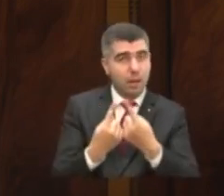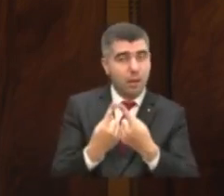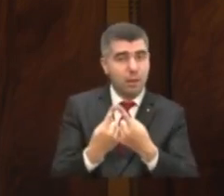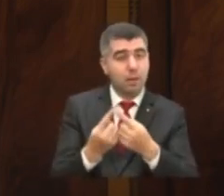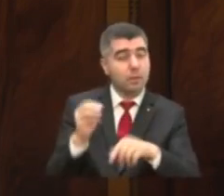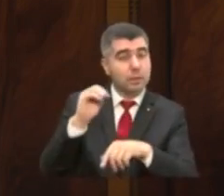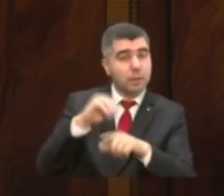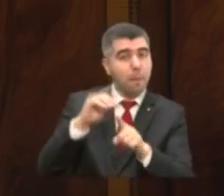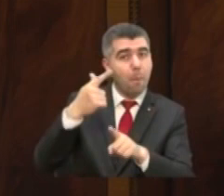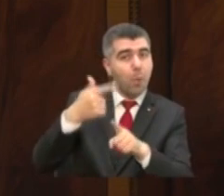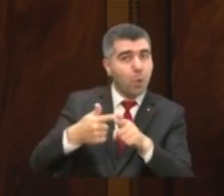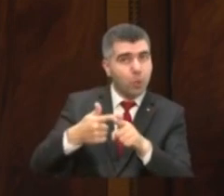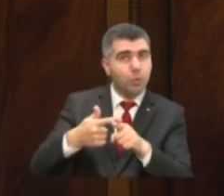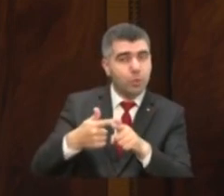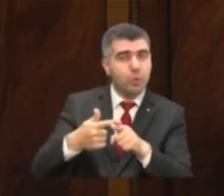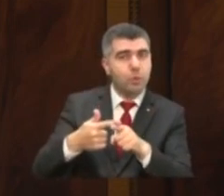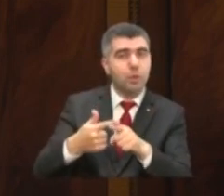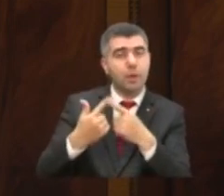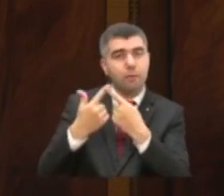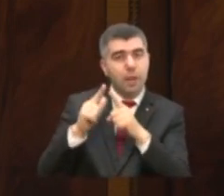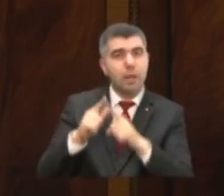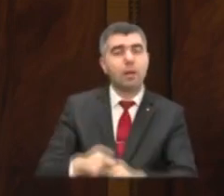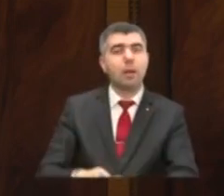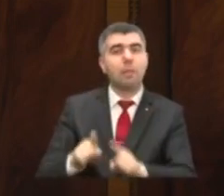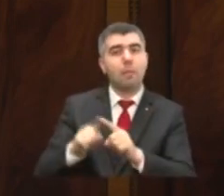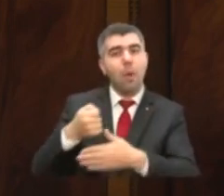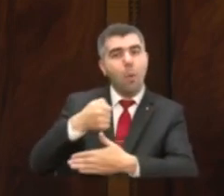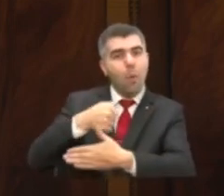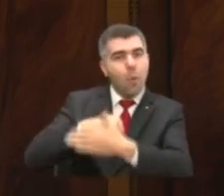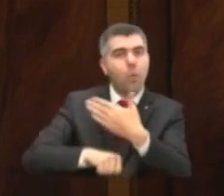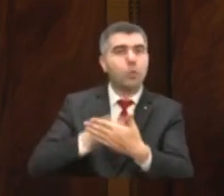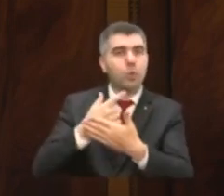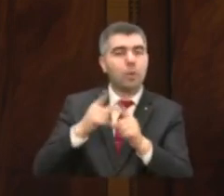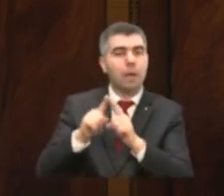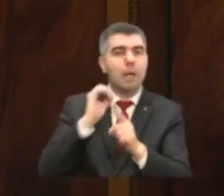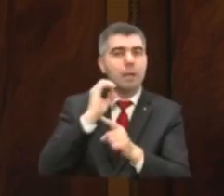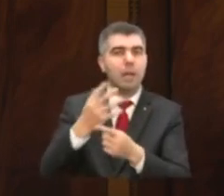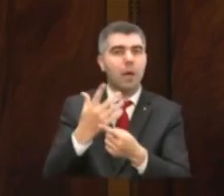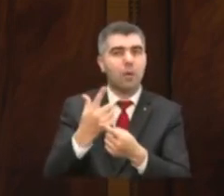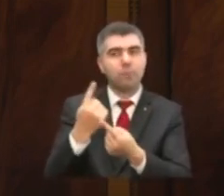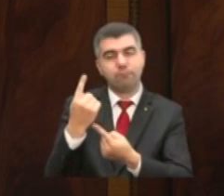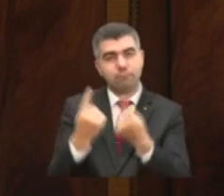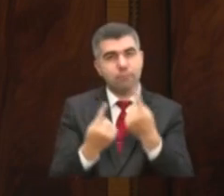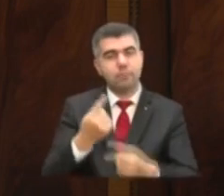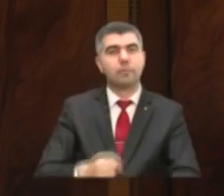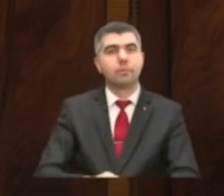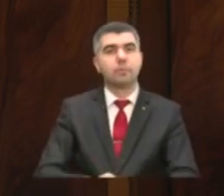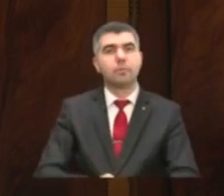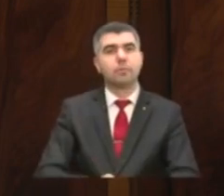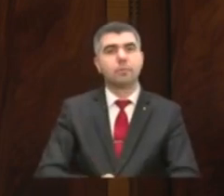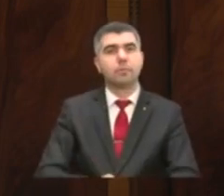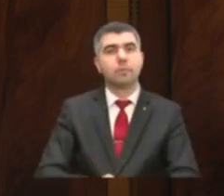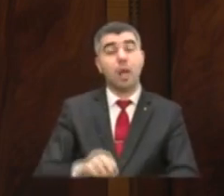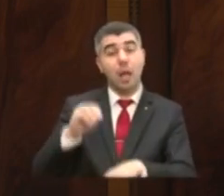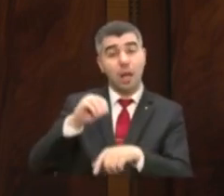اضفنا فئات جديده مستحق النفقه من الاولاد خلال قيام العلاقه الزوجيه بعد ثبوت عوز الام، مستحق النفقه من